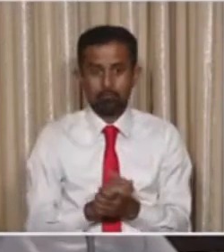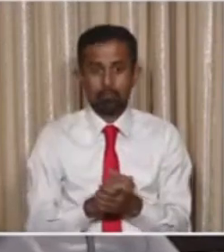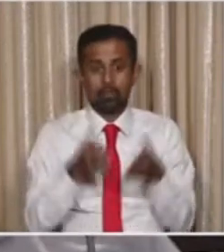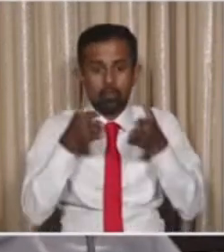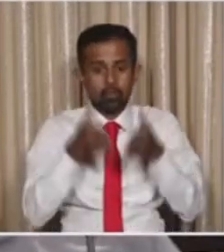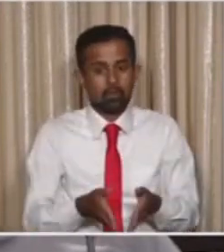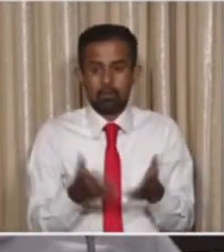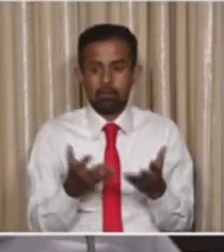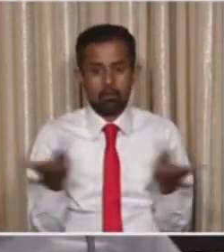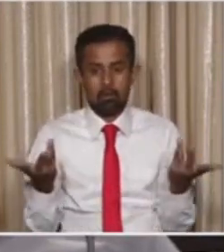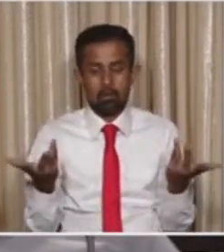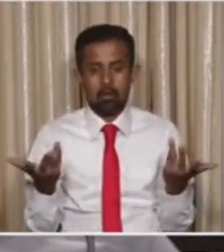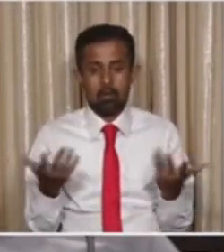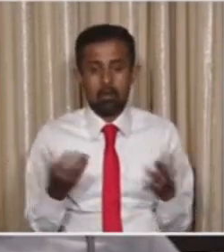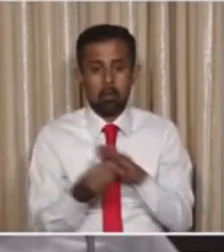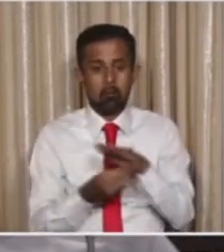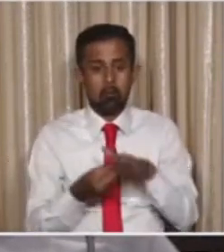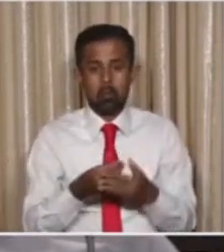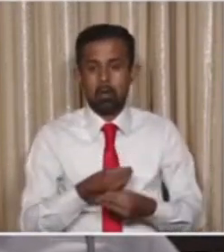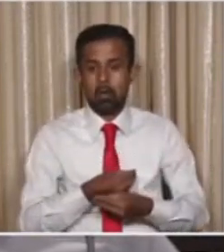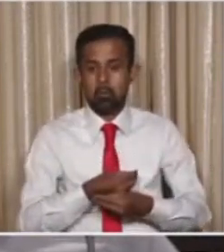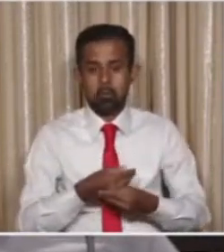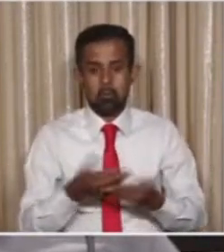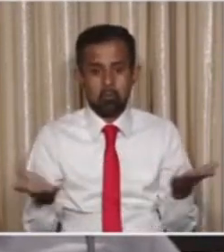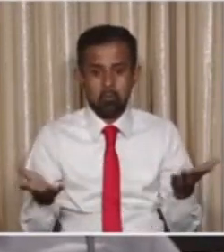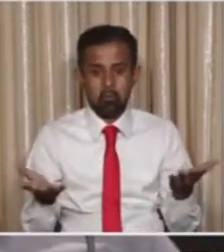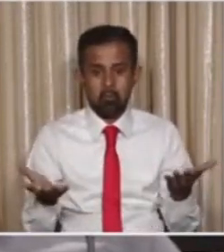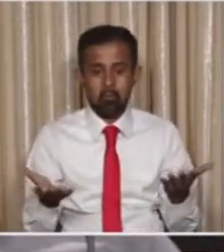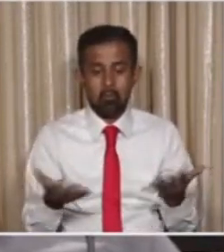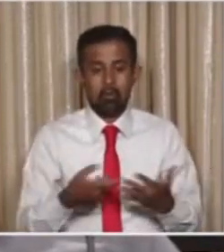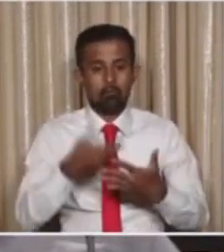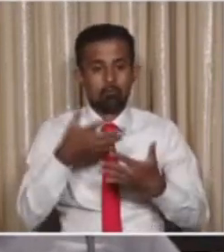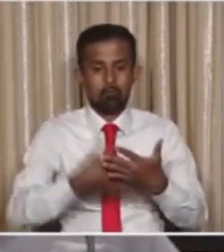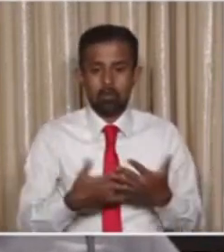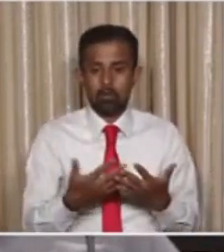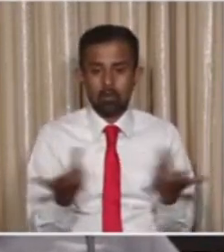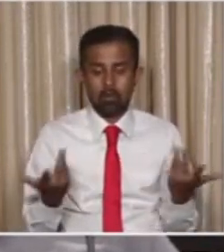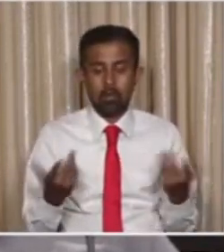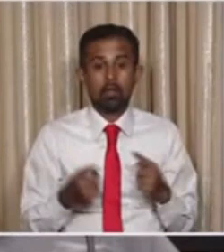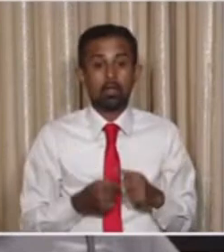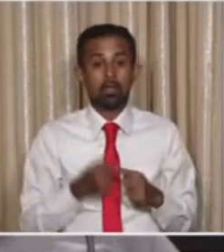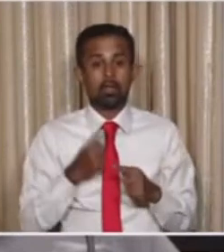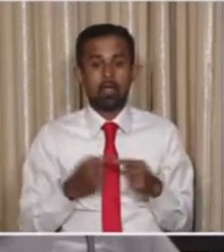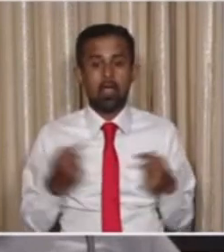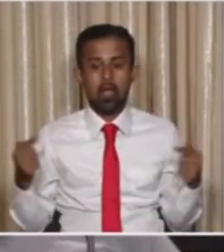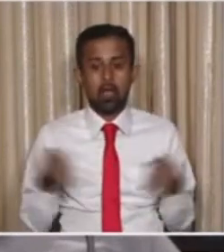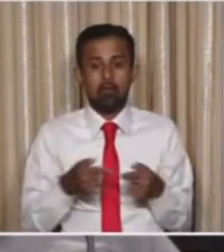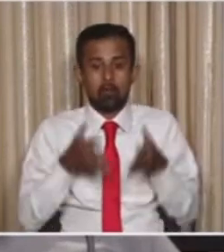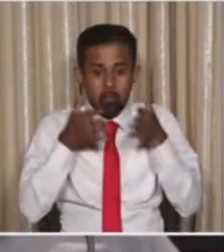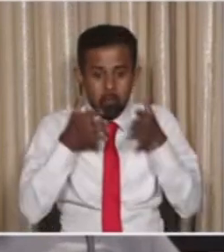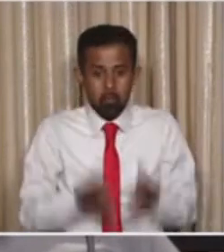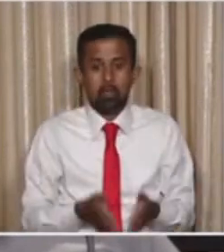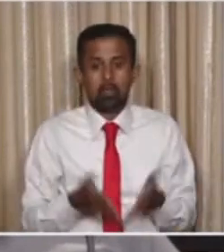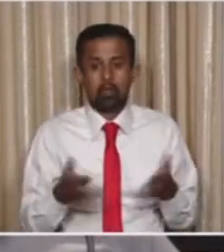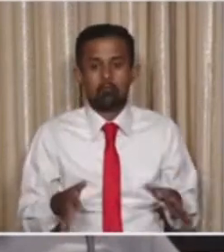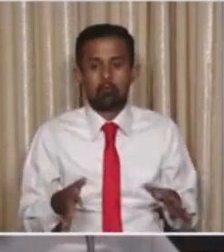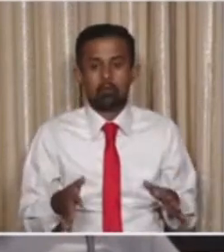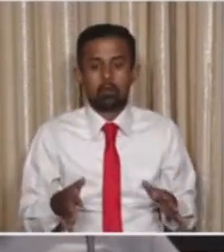ගිලෙන්නේ නැහැ. ඒකෙන් විශාල පරිසර හානියක් වෙච්ච බවටත් වැඩි වාර්තාවක් නැහැ. නමුත් එක්ස්ප්‍රෙස් ඩයල් නෞකාව ගිලෙනවා ලංකාවේ.